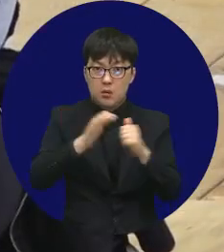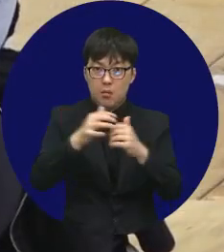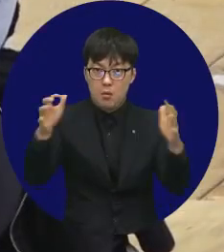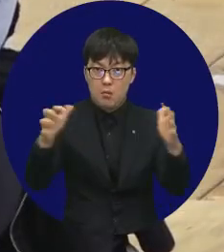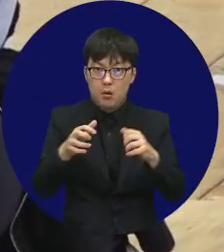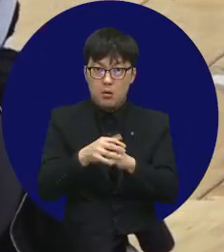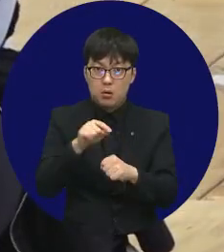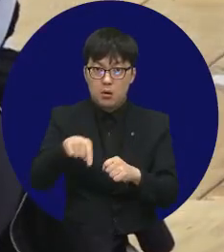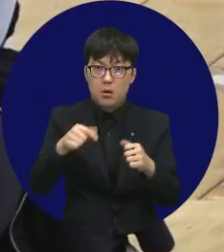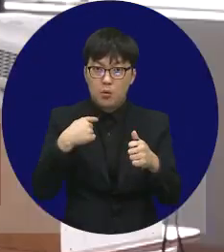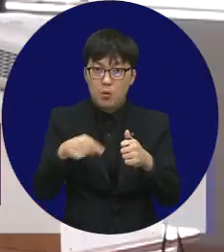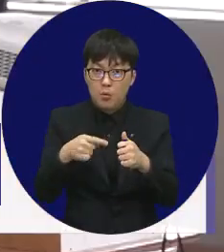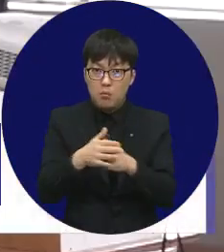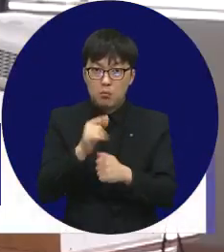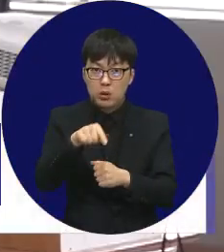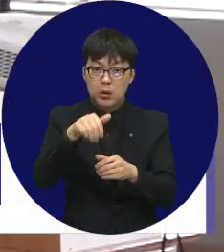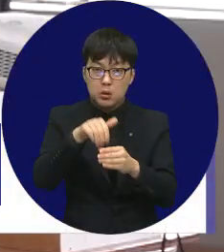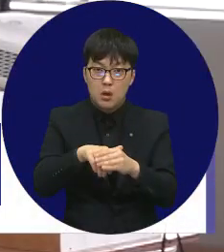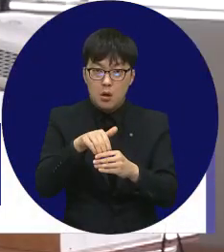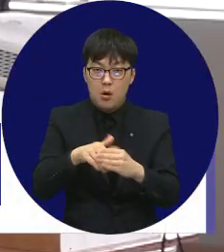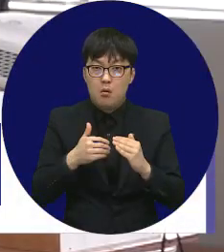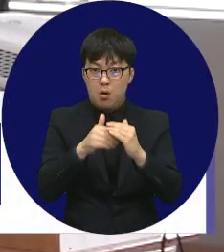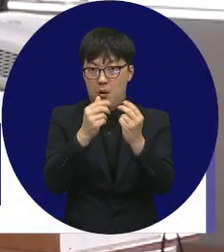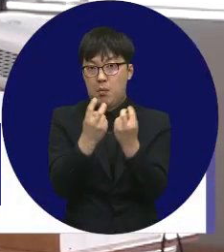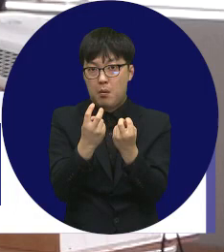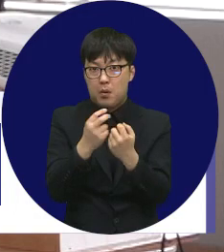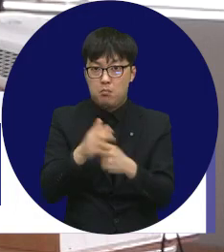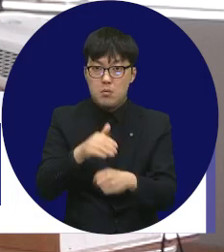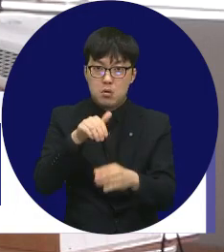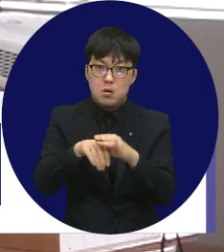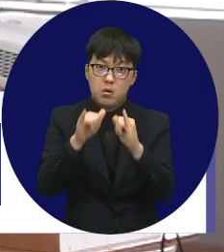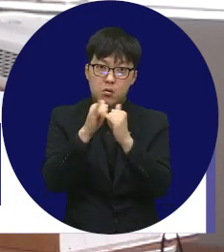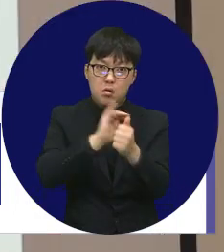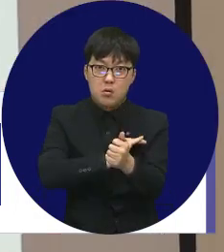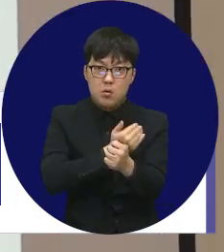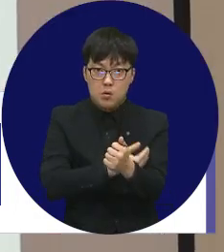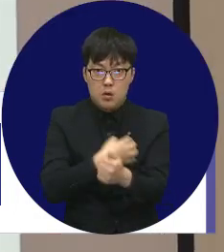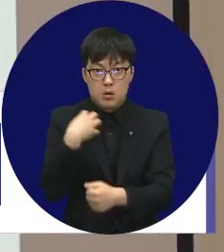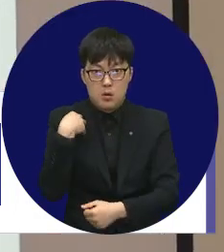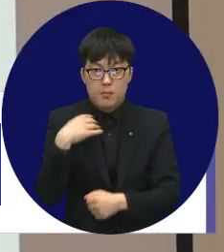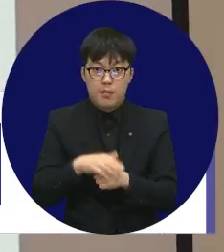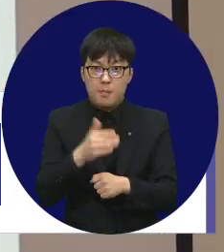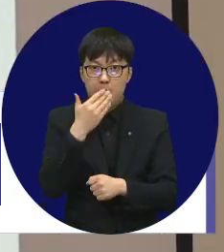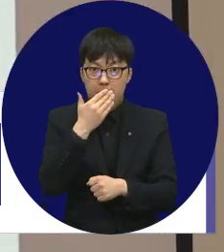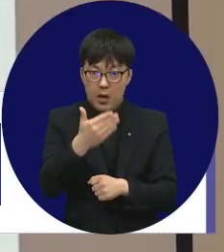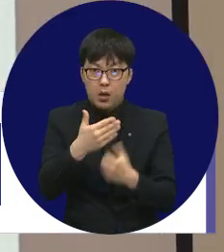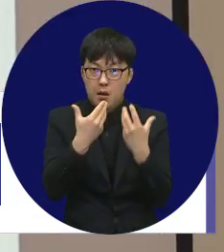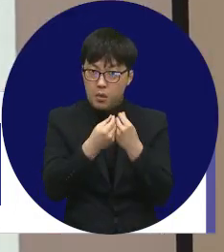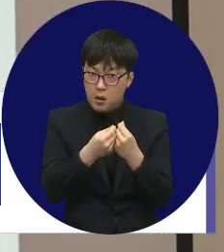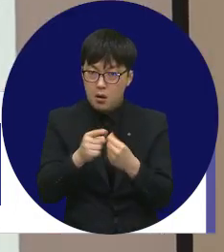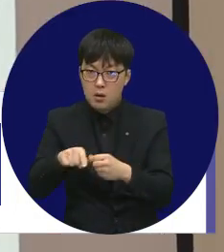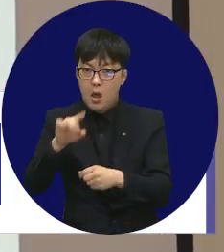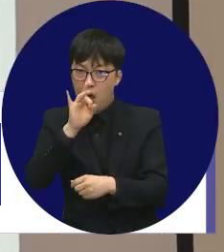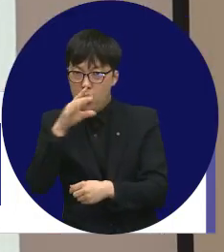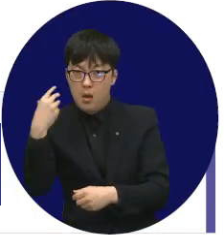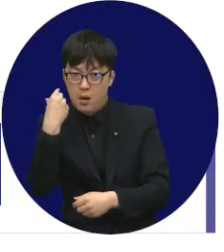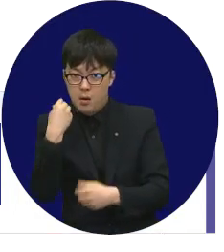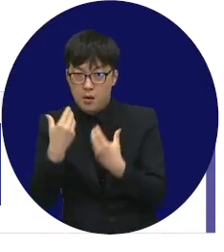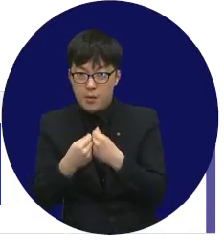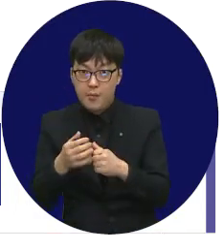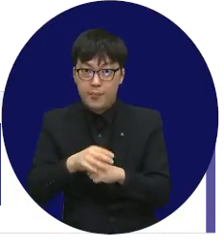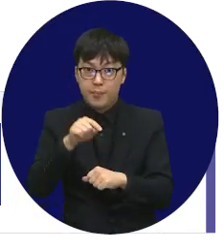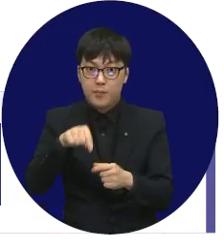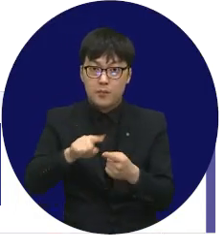이번 민주시민교육은 선거 절차와 방법, 유권자의 권리와 의무, 할 수 있는 사례와 할 수 없는 사례,